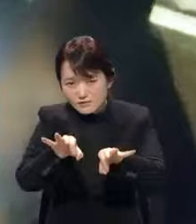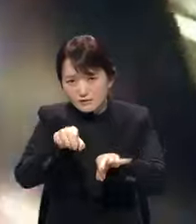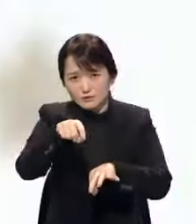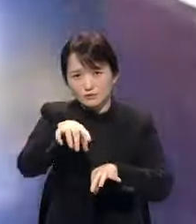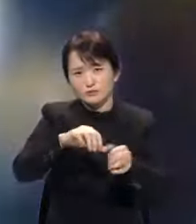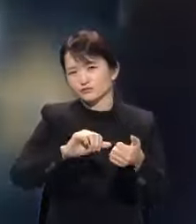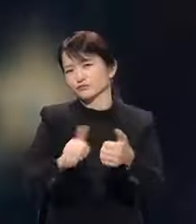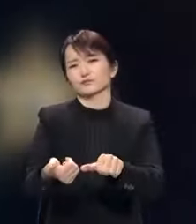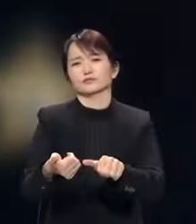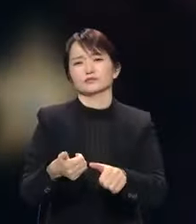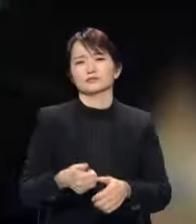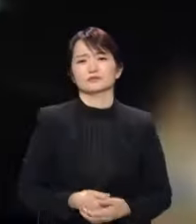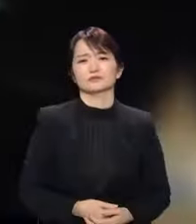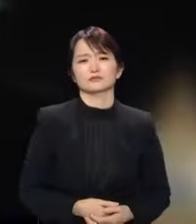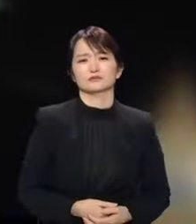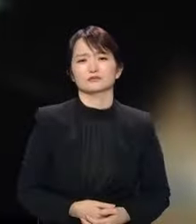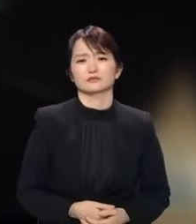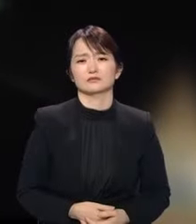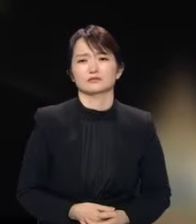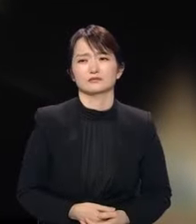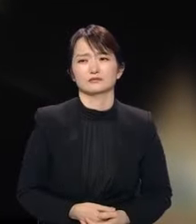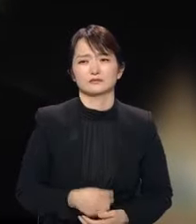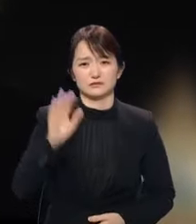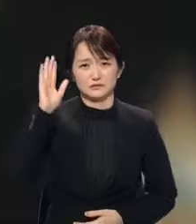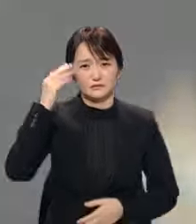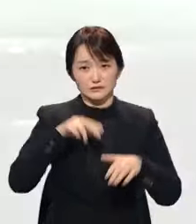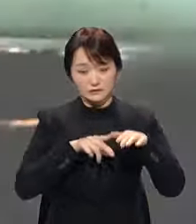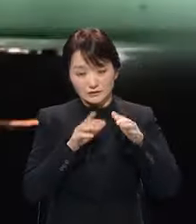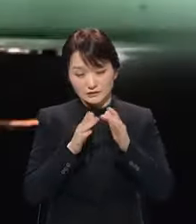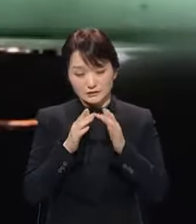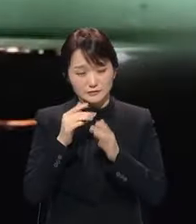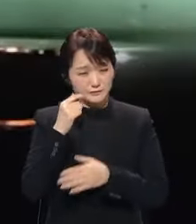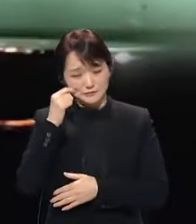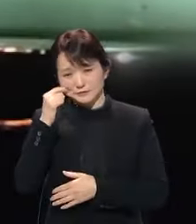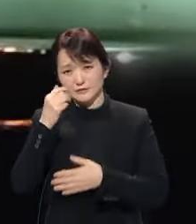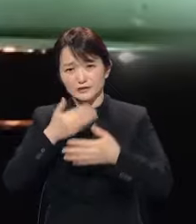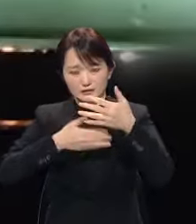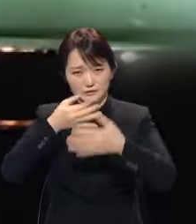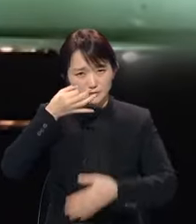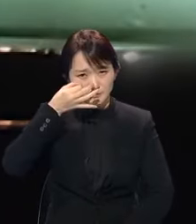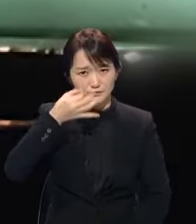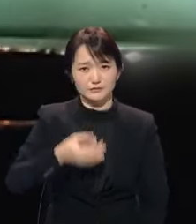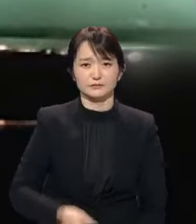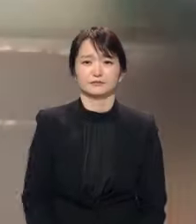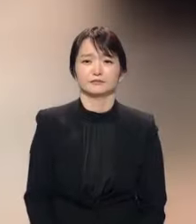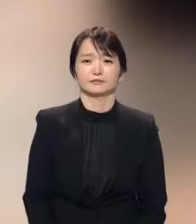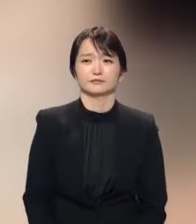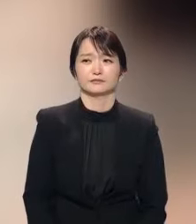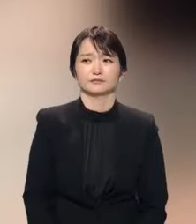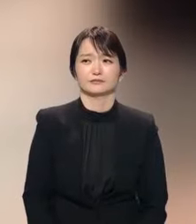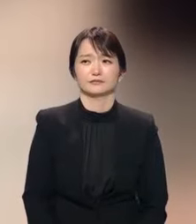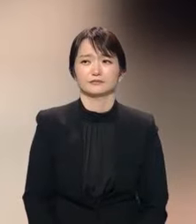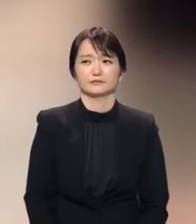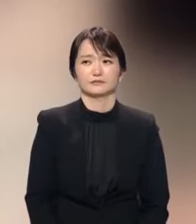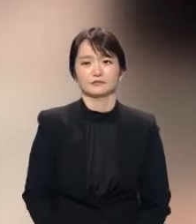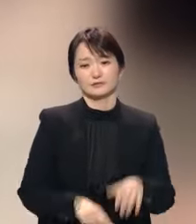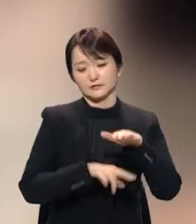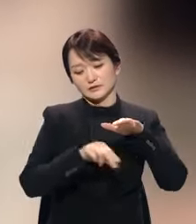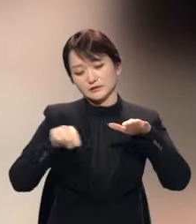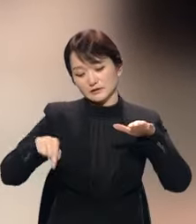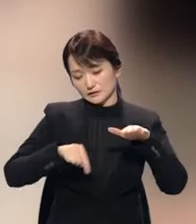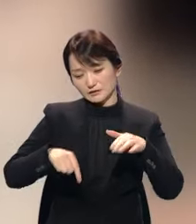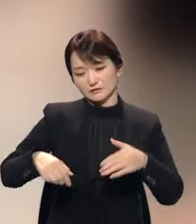현장에서 사망했다고 합니다. 자, 다음은 최근 온라인에서 화제가 되고 있는 영상 함께 보시죠. 네, 지하철에서